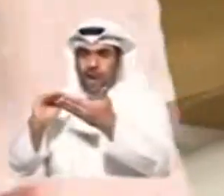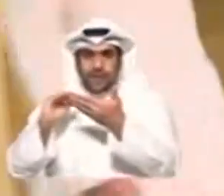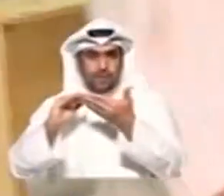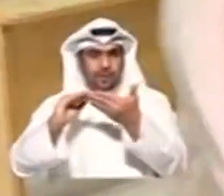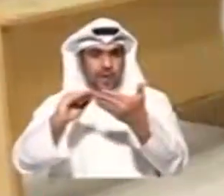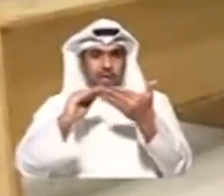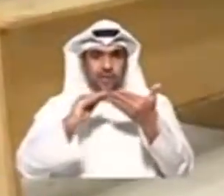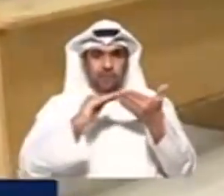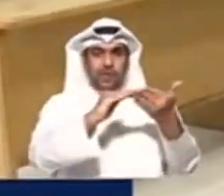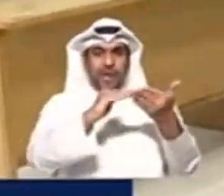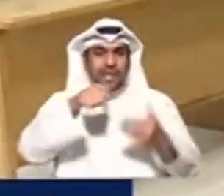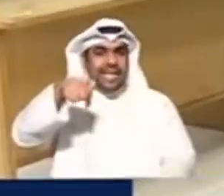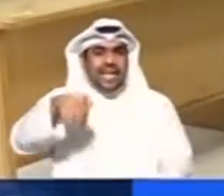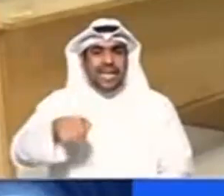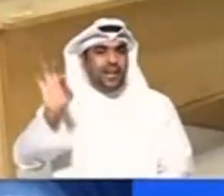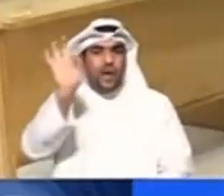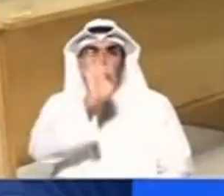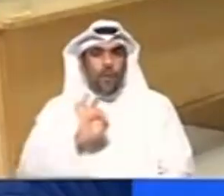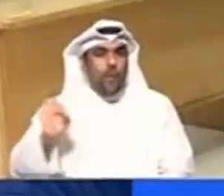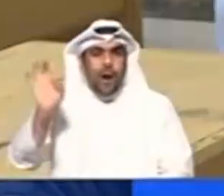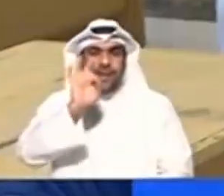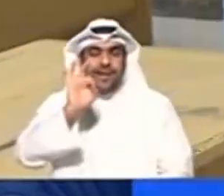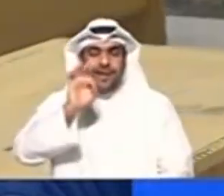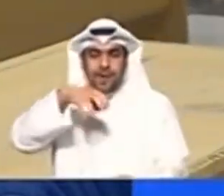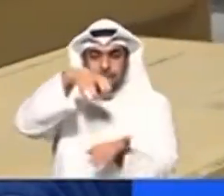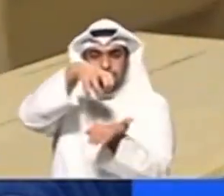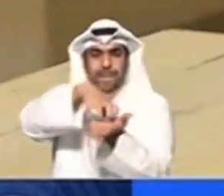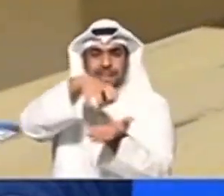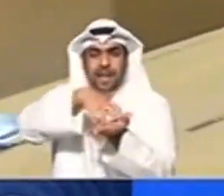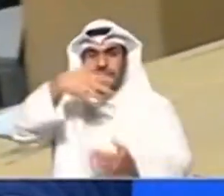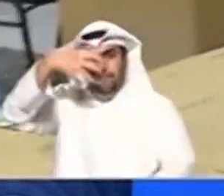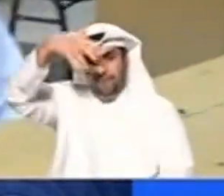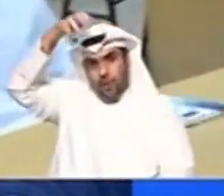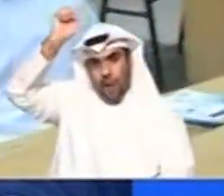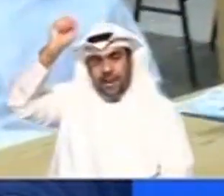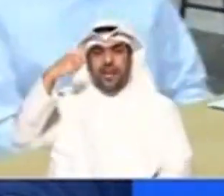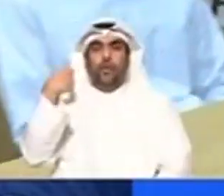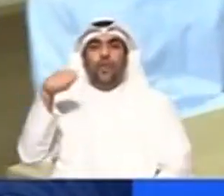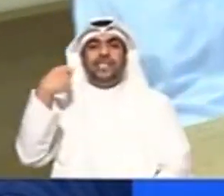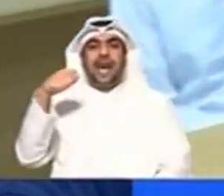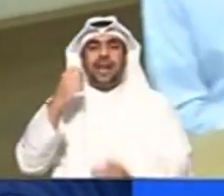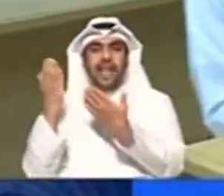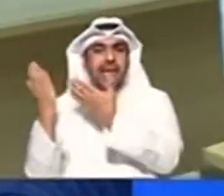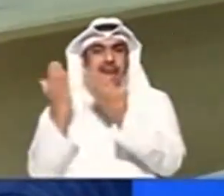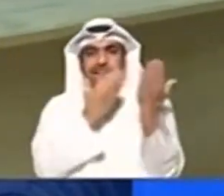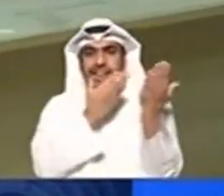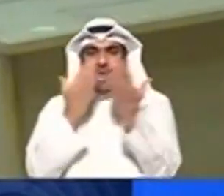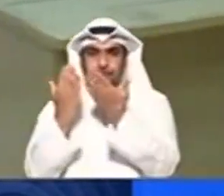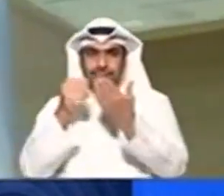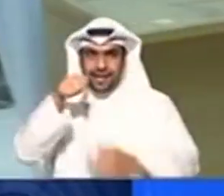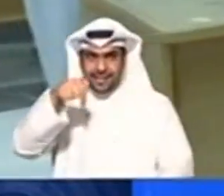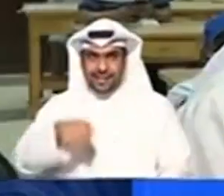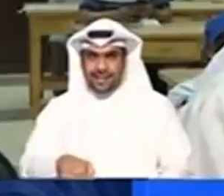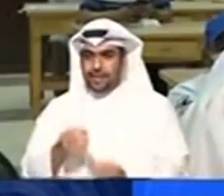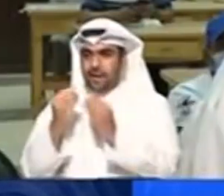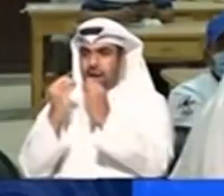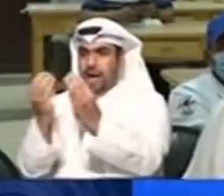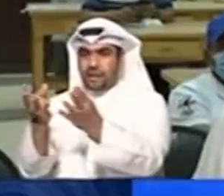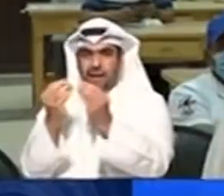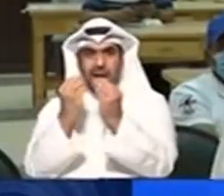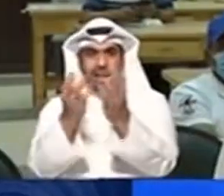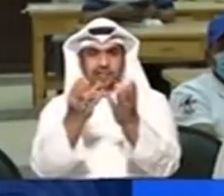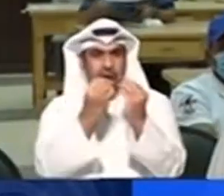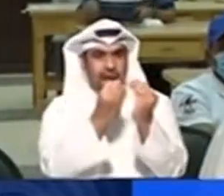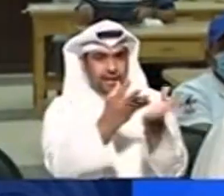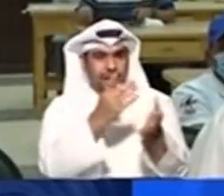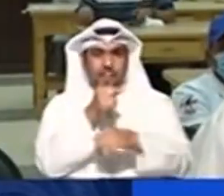من خلال توزيع المنشورات التوعوية والمعقمات وأدوات الوقاية على المواطنين والمقيمين. اليوم طبعا